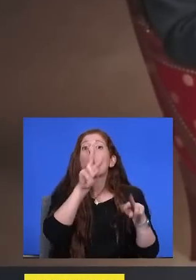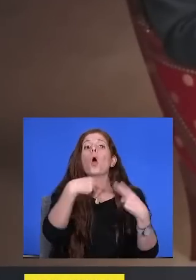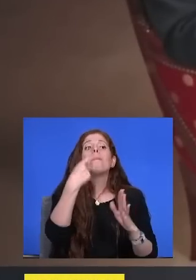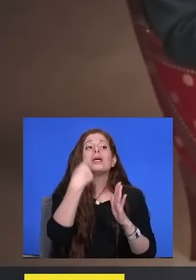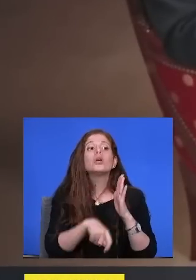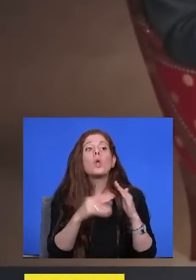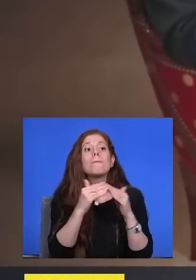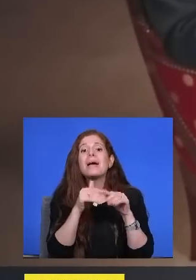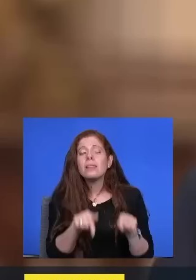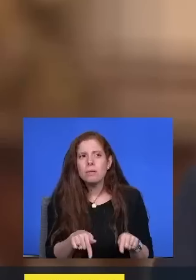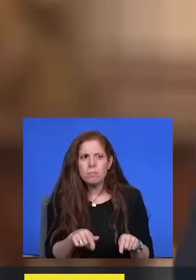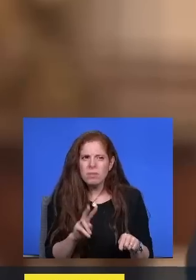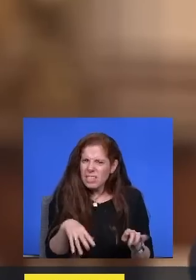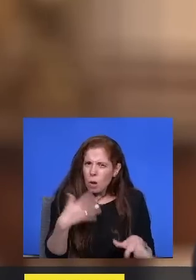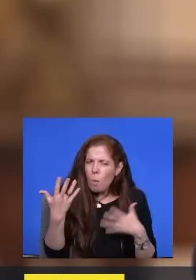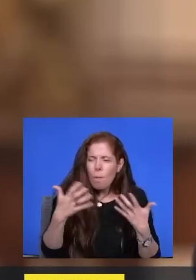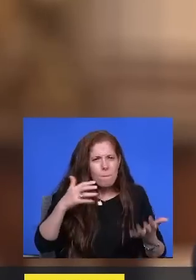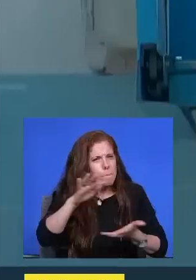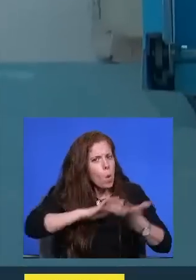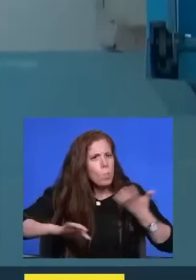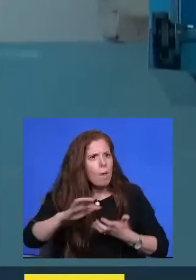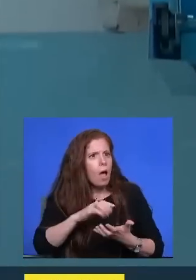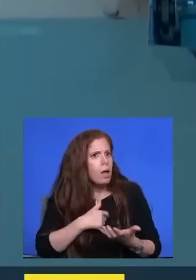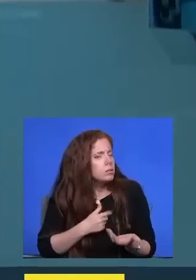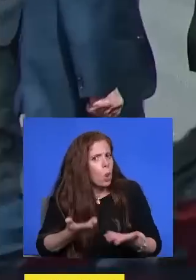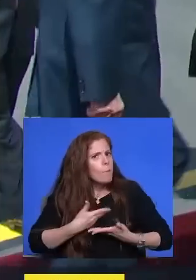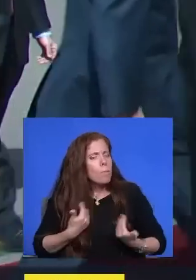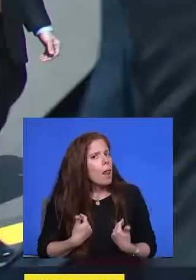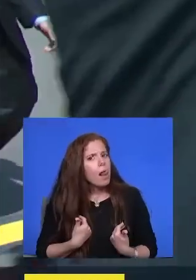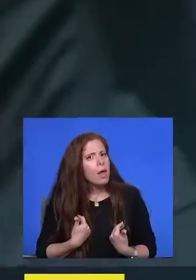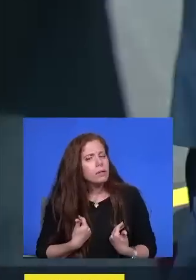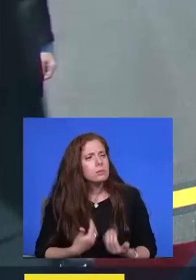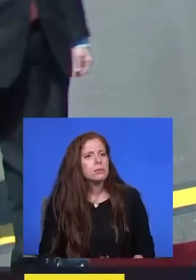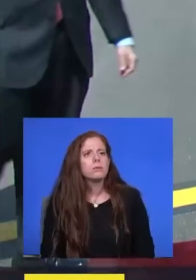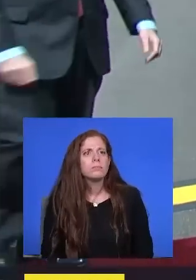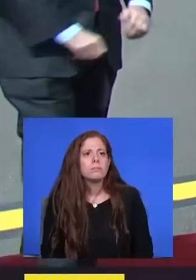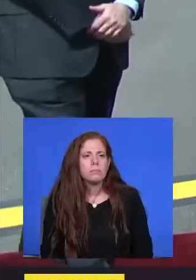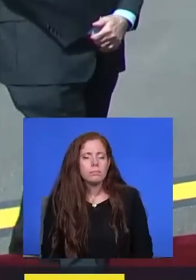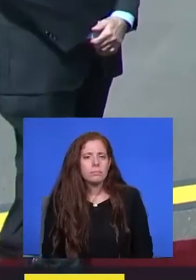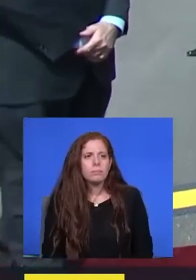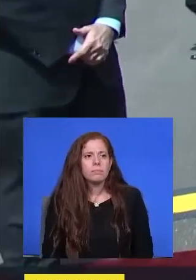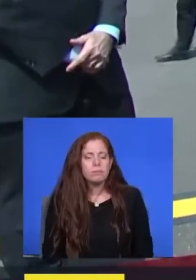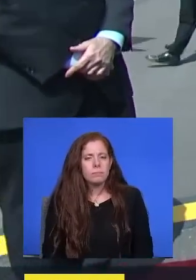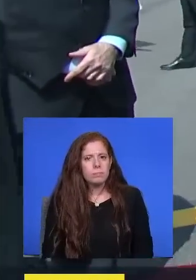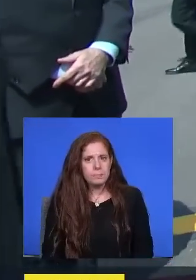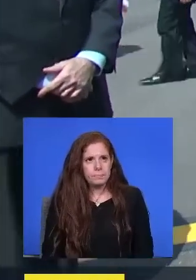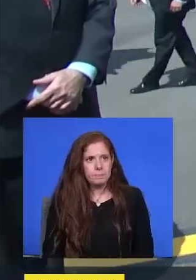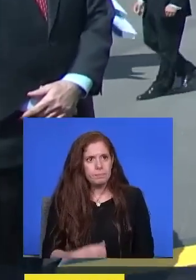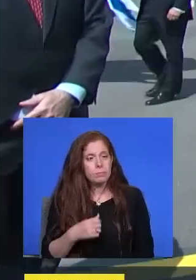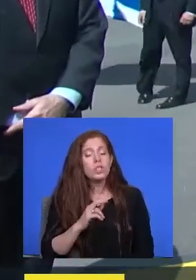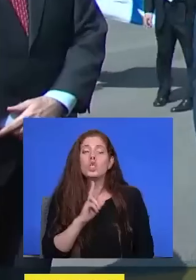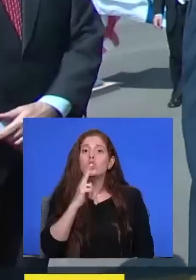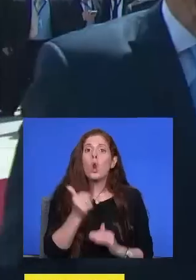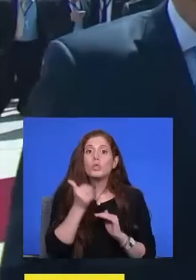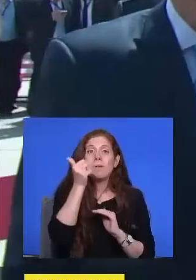here, there'd be an uproar. I don't accept this thing. It's good to see you, sir. How are you? 3 שנים אחר כך